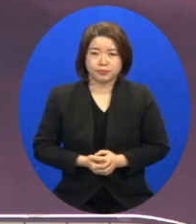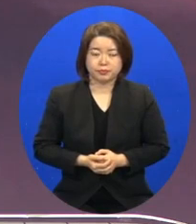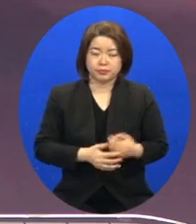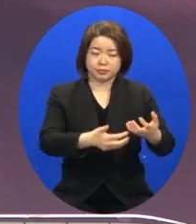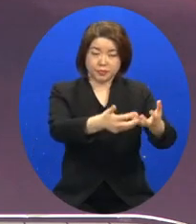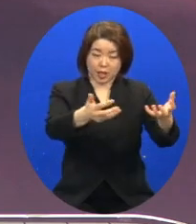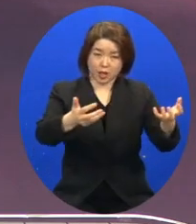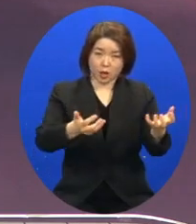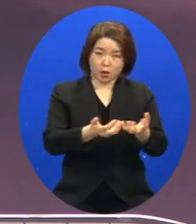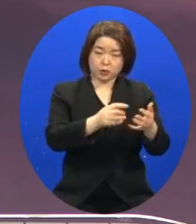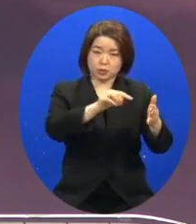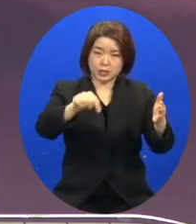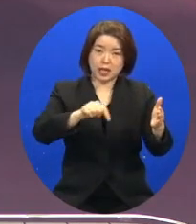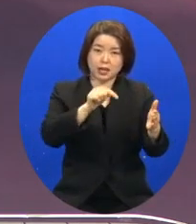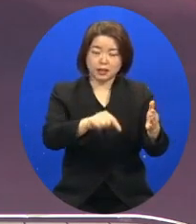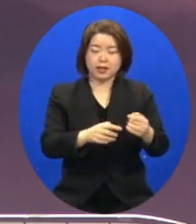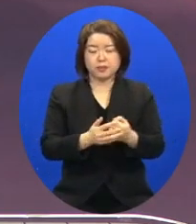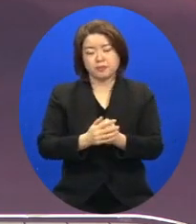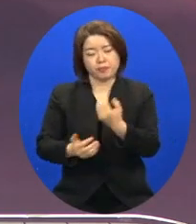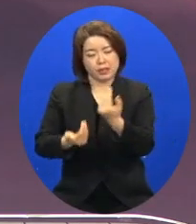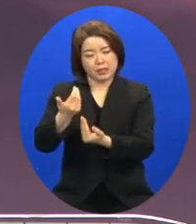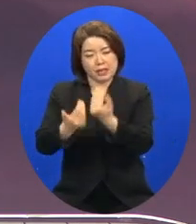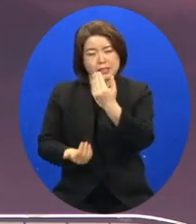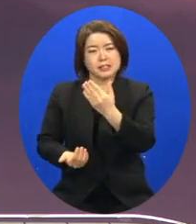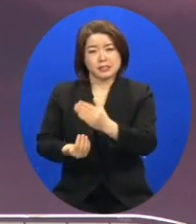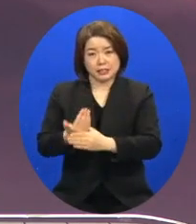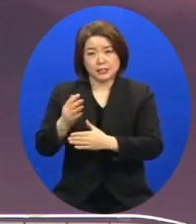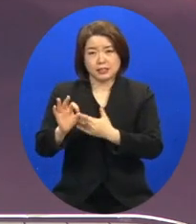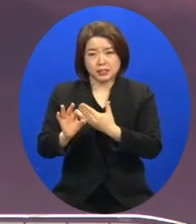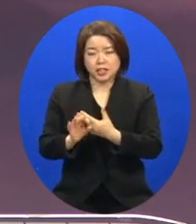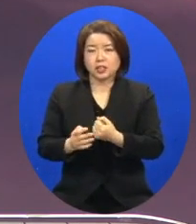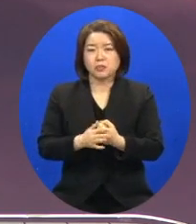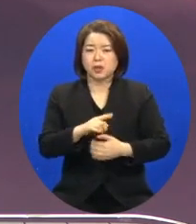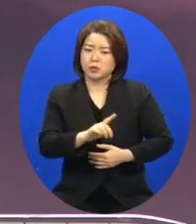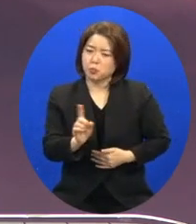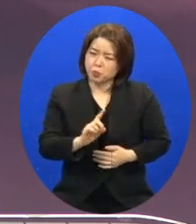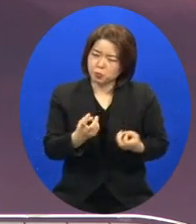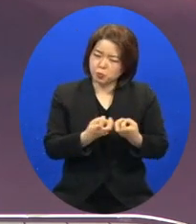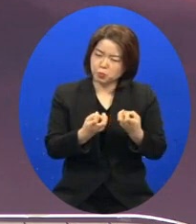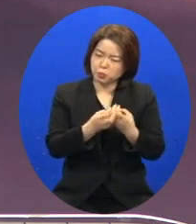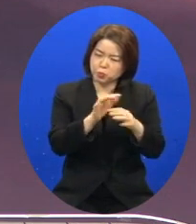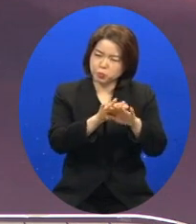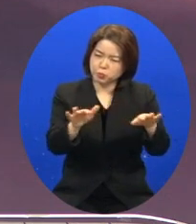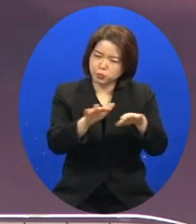공동체 안에 이런 갈등이 생기면 그럼 이거 어떻게 풀어야 되죠?